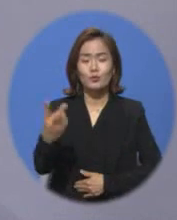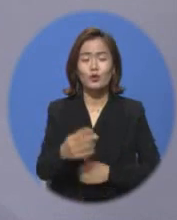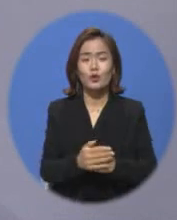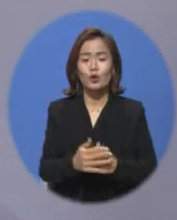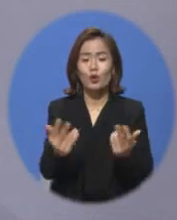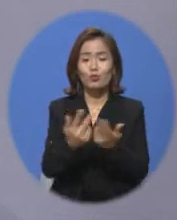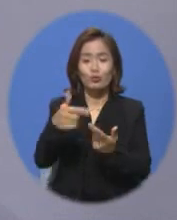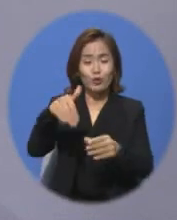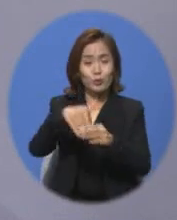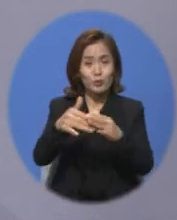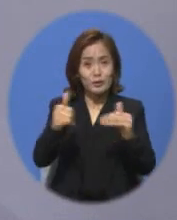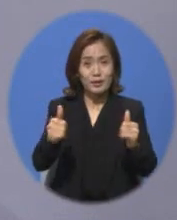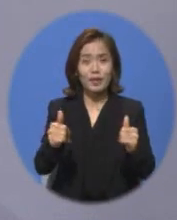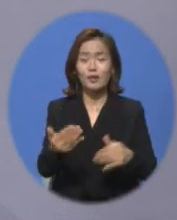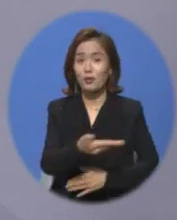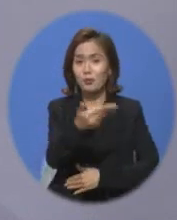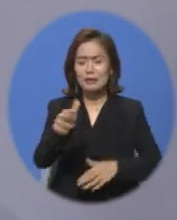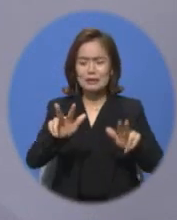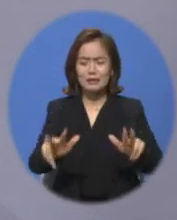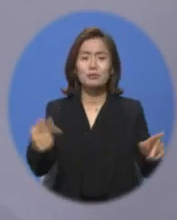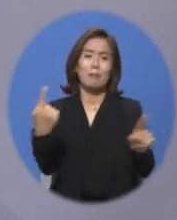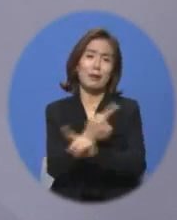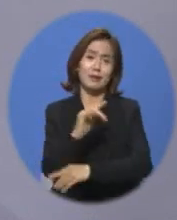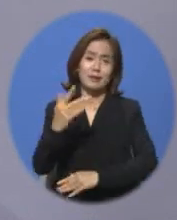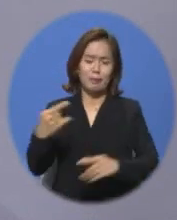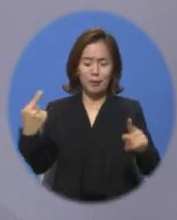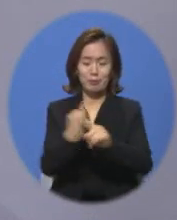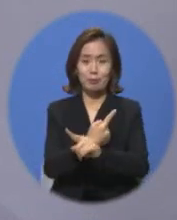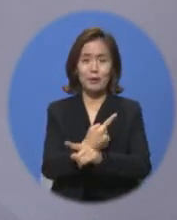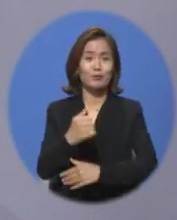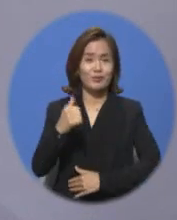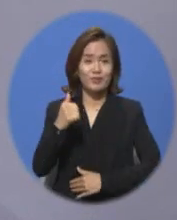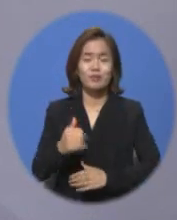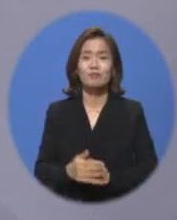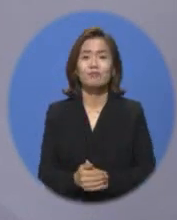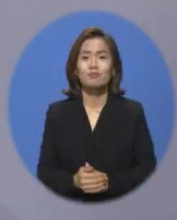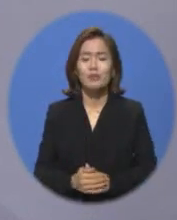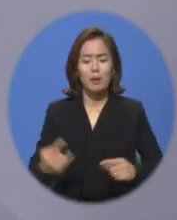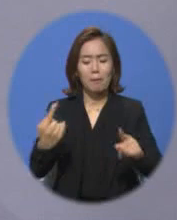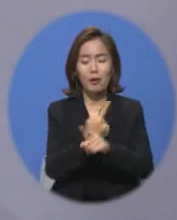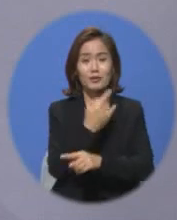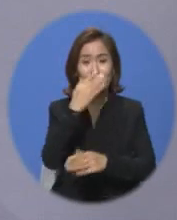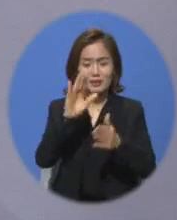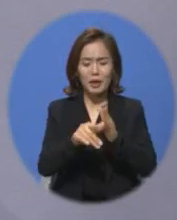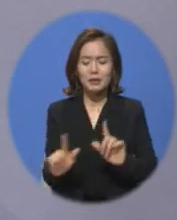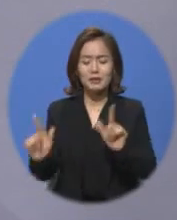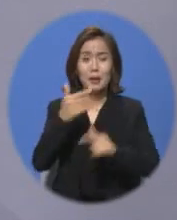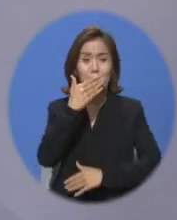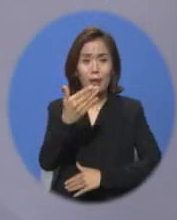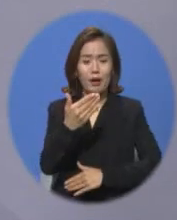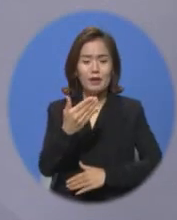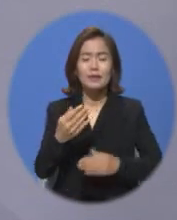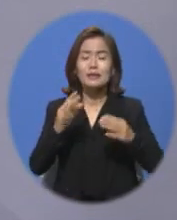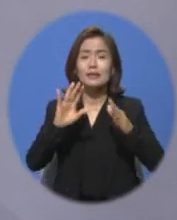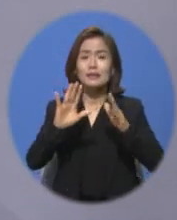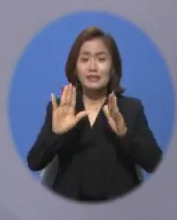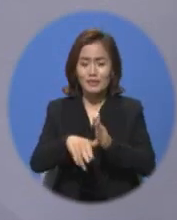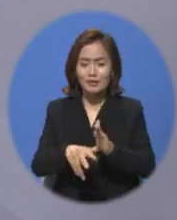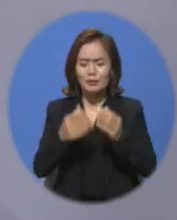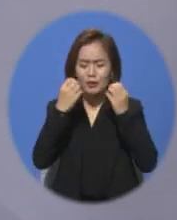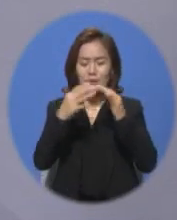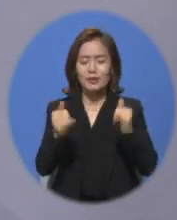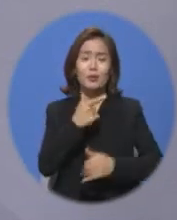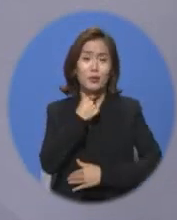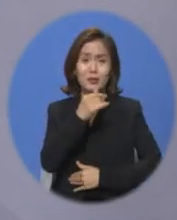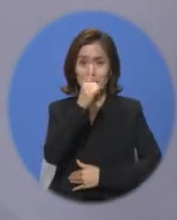변화의시간입니다. 변화합시다.우리는살아남기위해변화해야한다 .이시대는새로운사명을요구하고